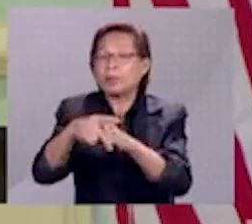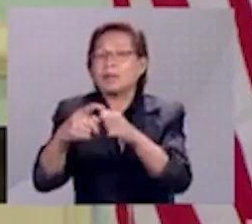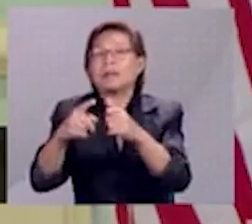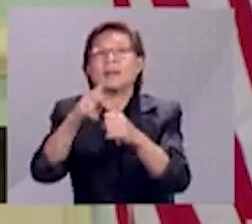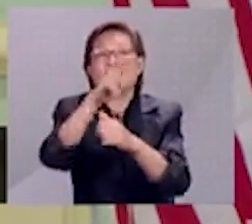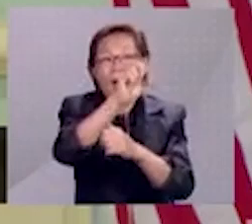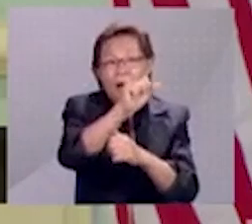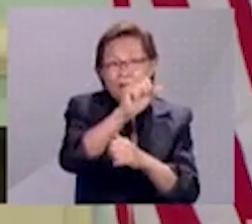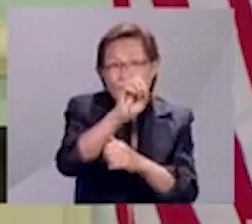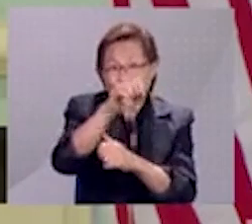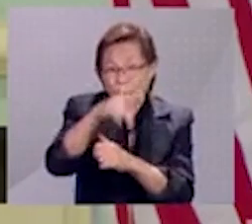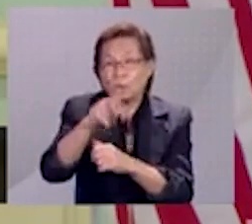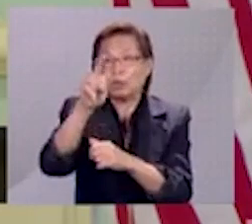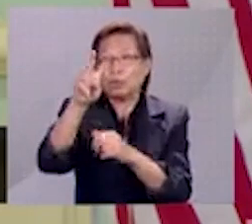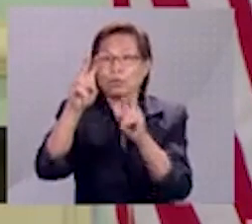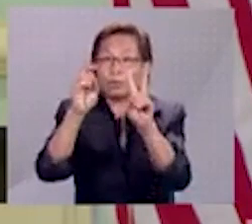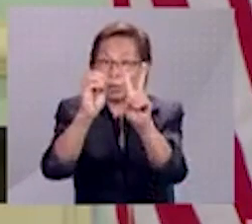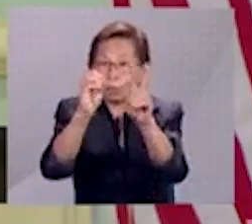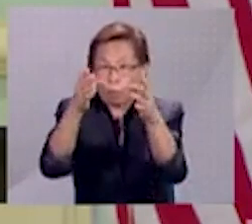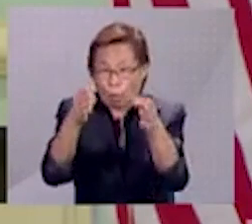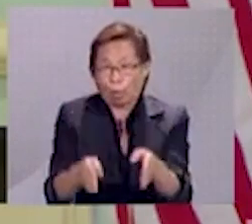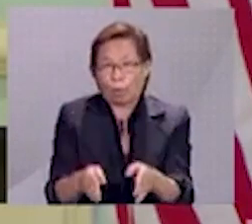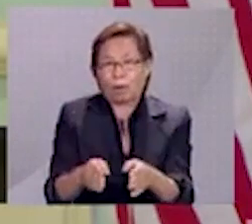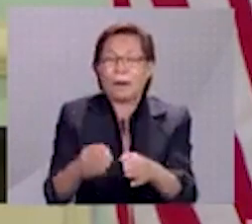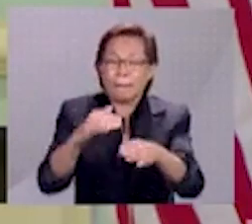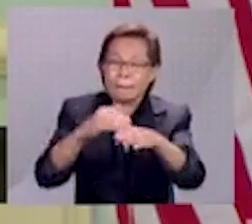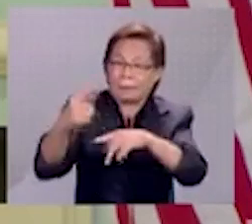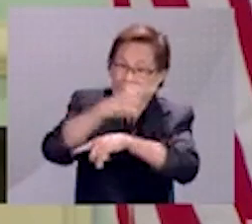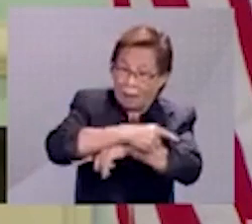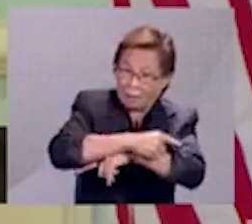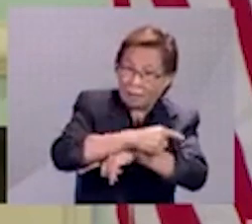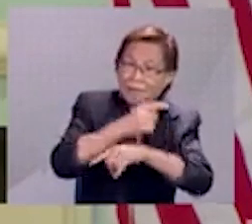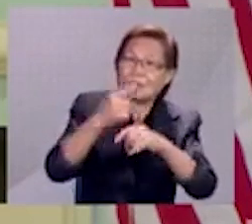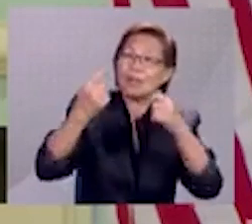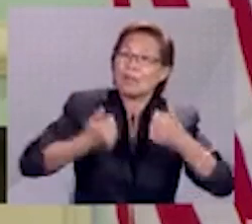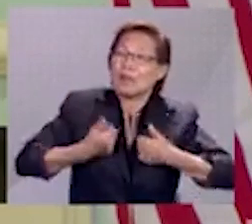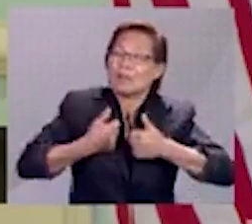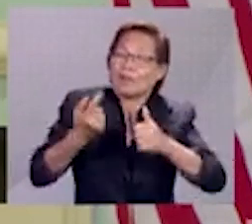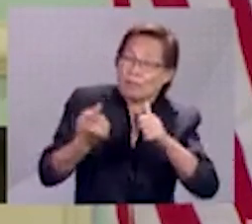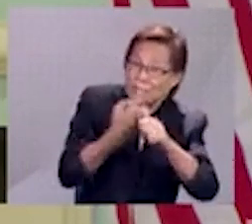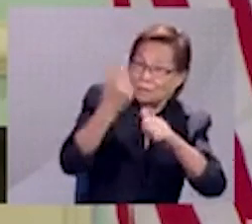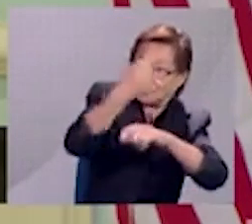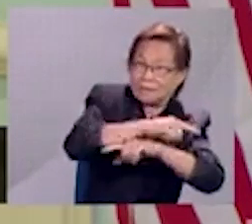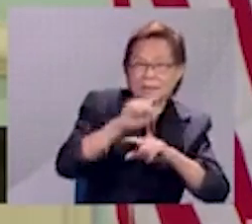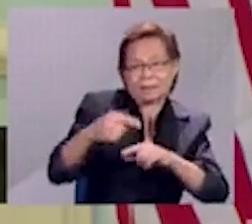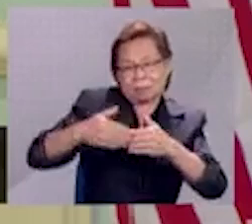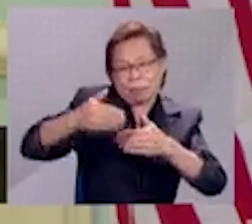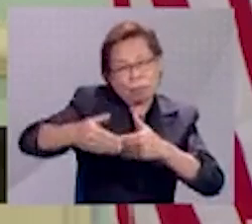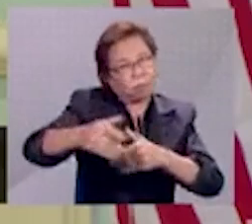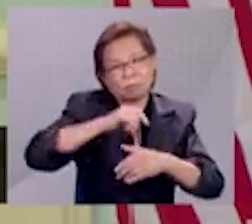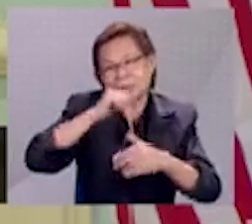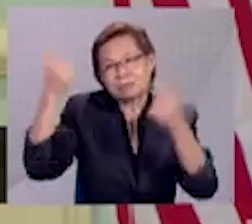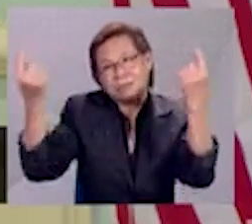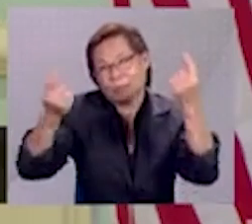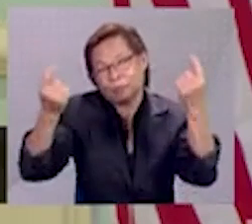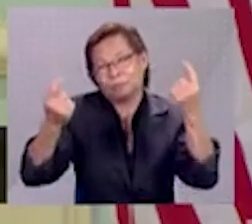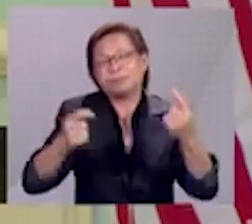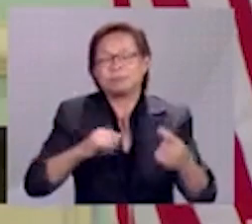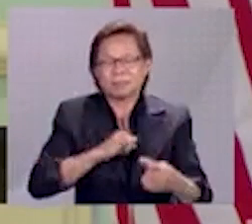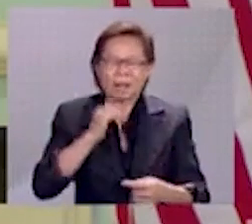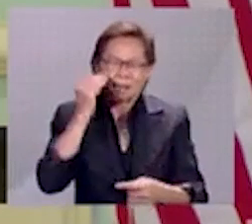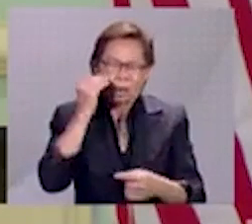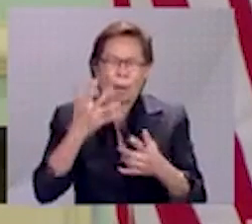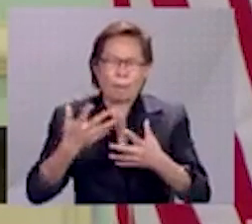pertama saja dibenarkan. Jadi selepas itu tidak ada lagi lah sambutan hari raya. Walaupun mana pun saya tahu yang balik ke